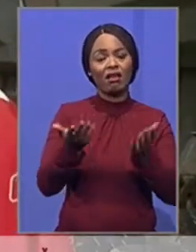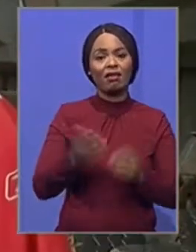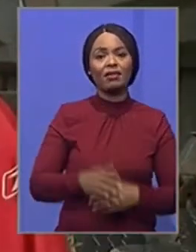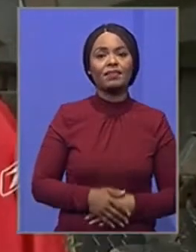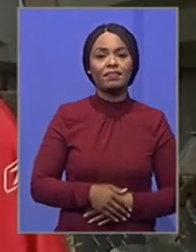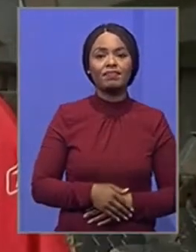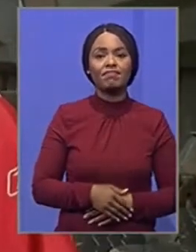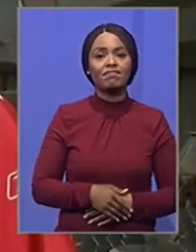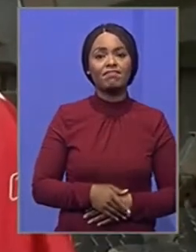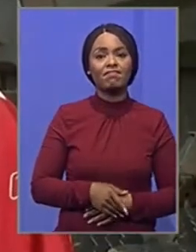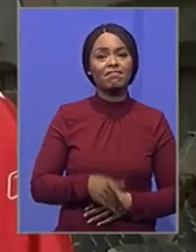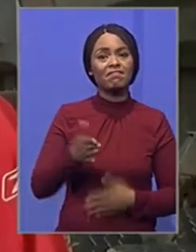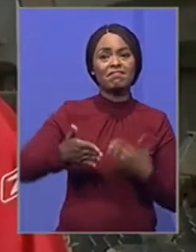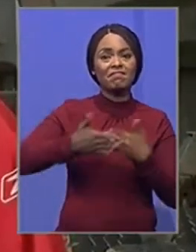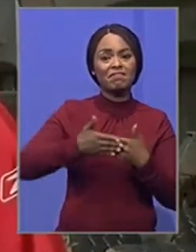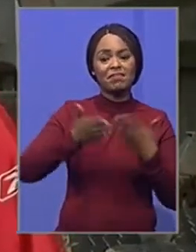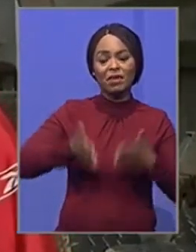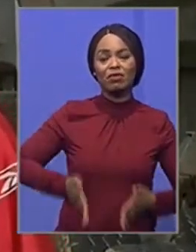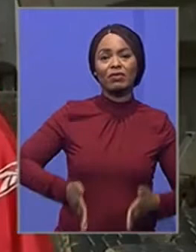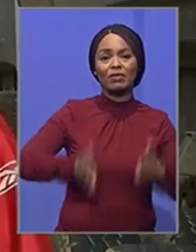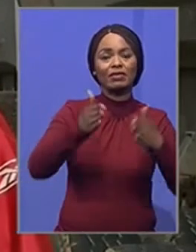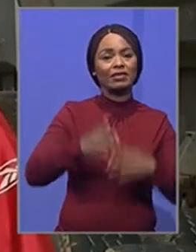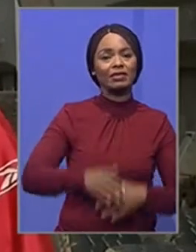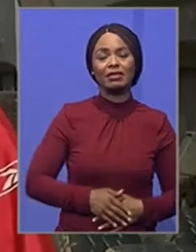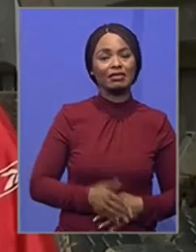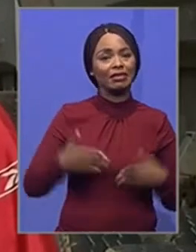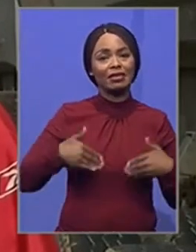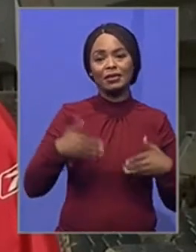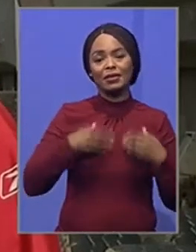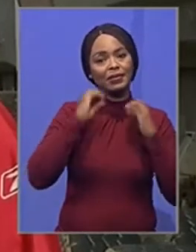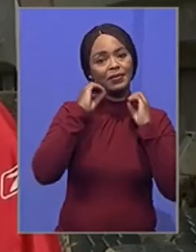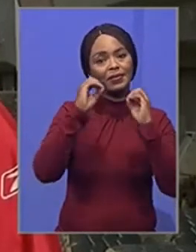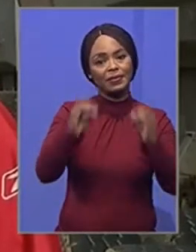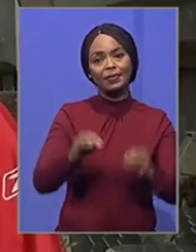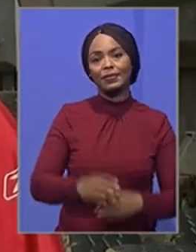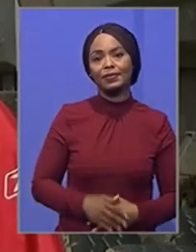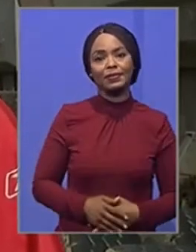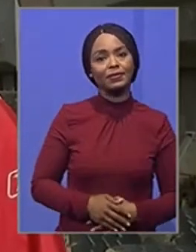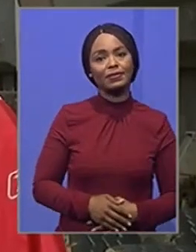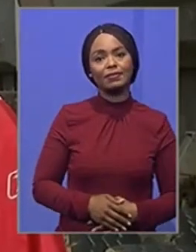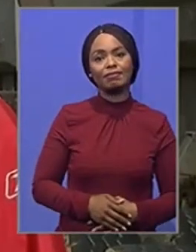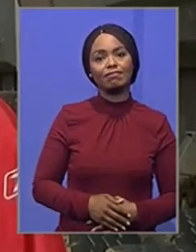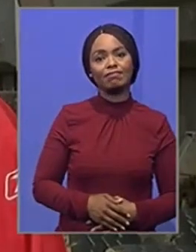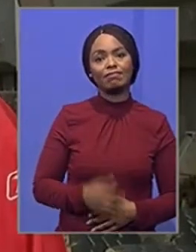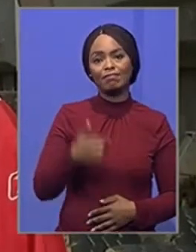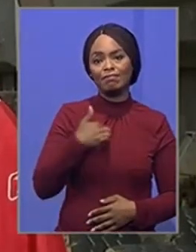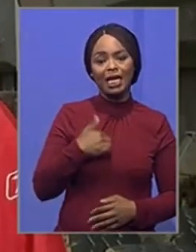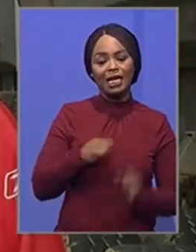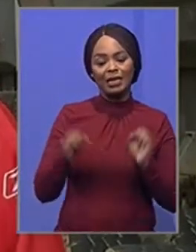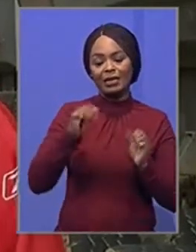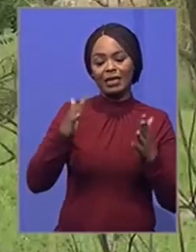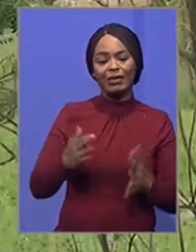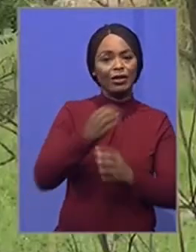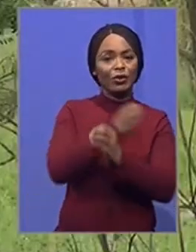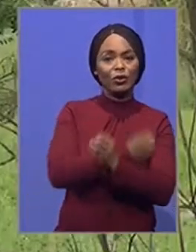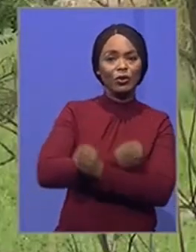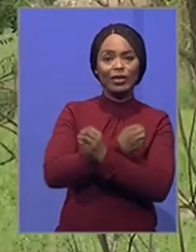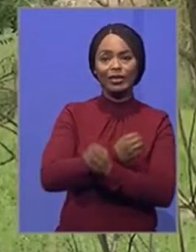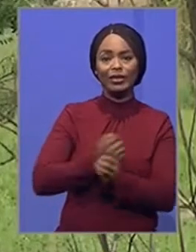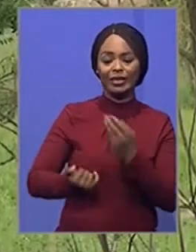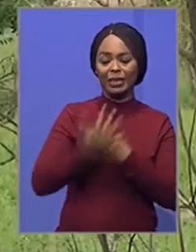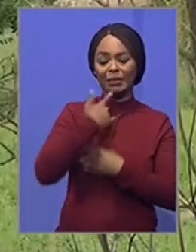go tshware hantle jwalo ka bakganni ba dilori goba jwale e ja go gona ntho ena ga re eme mona.